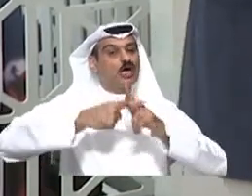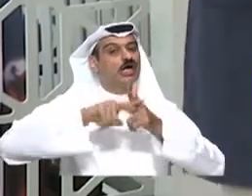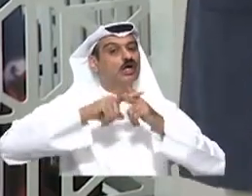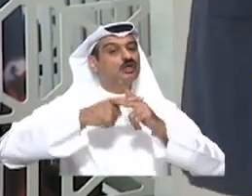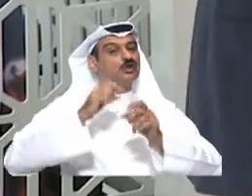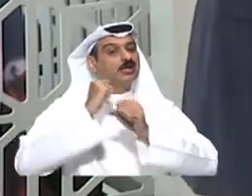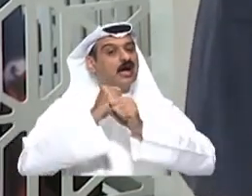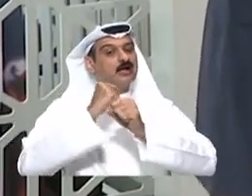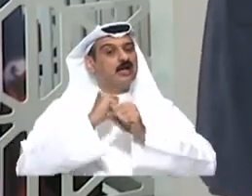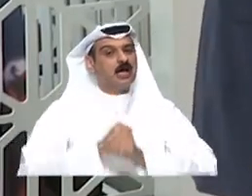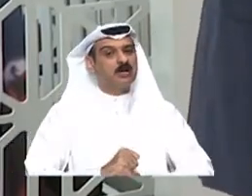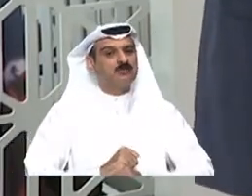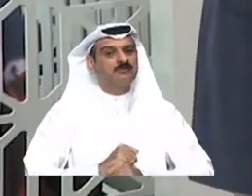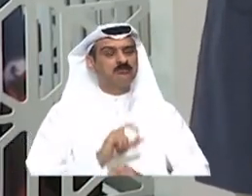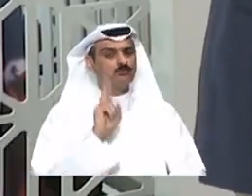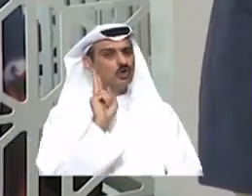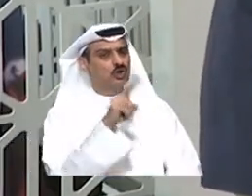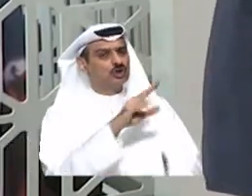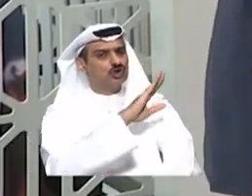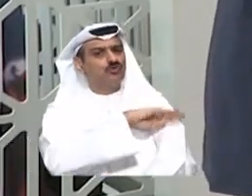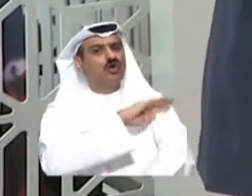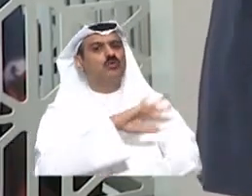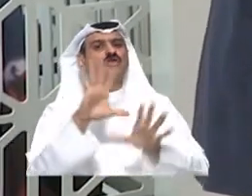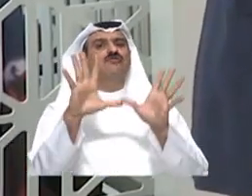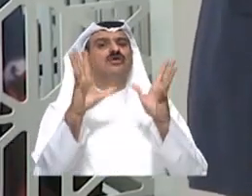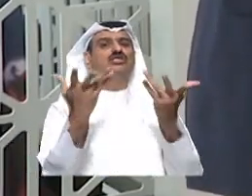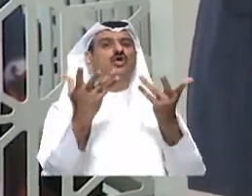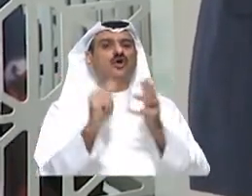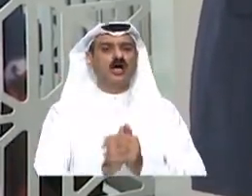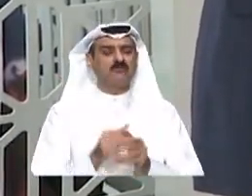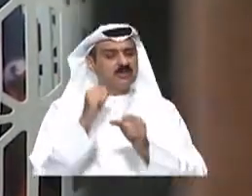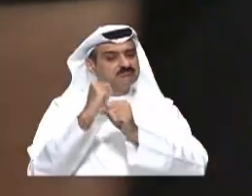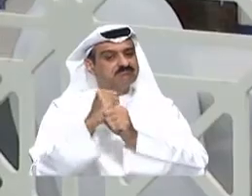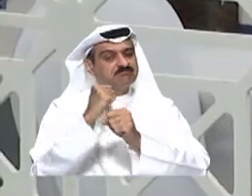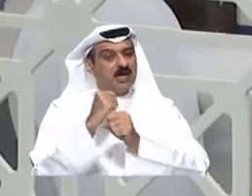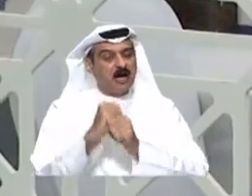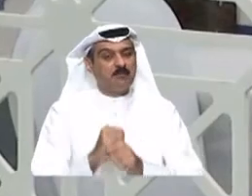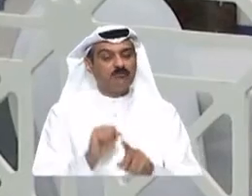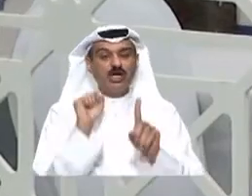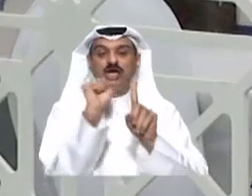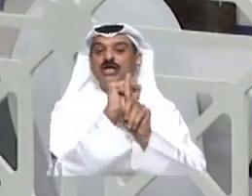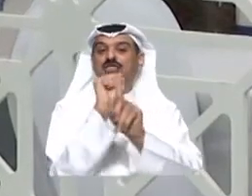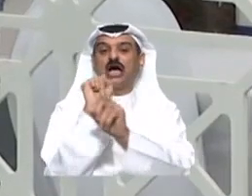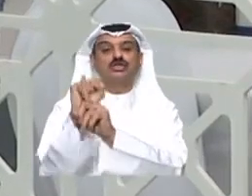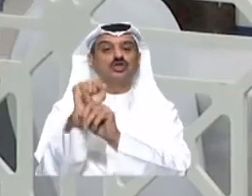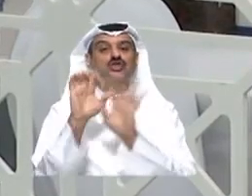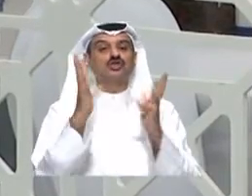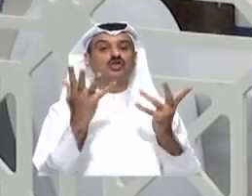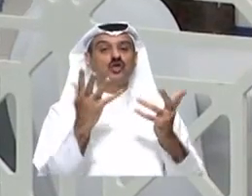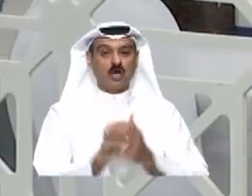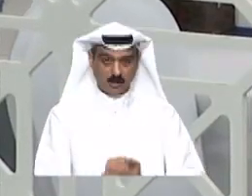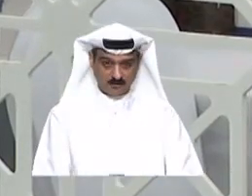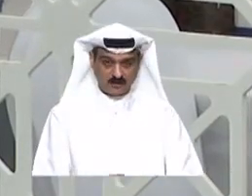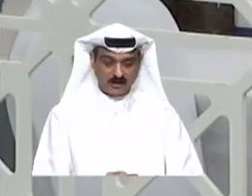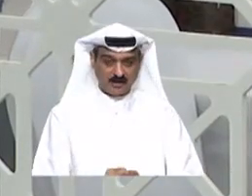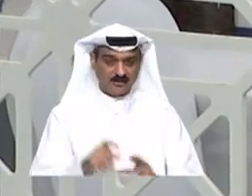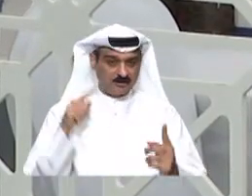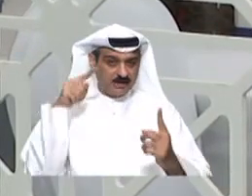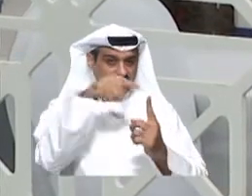خلق فرص عمل متميزة لأبناء الكويت بما يتناسب مع تخصصاتهم ومؤهلاتهم،